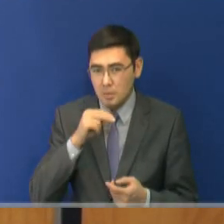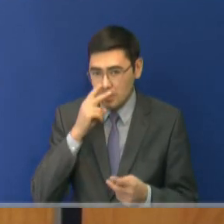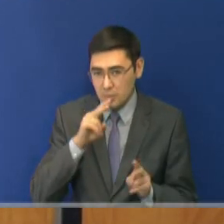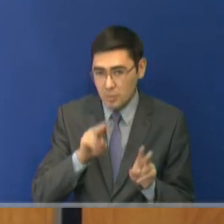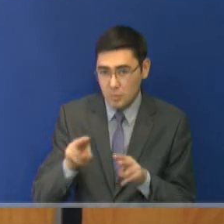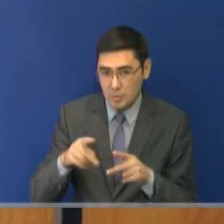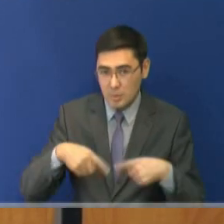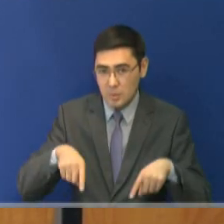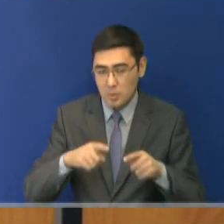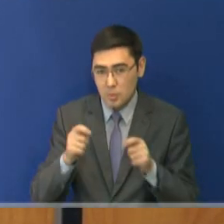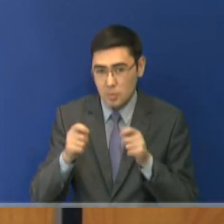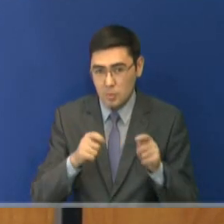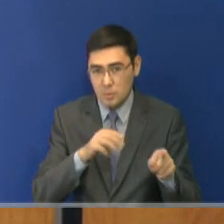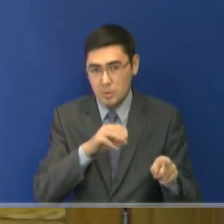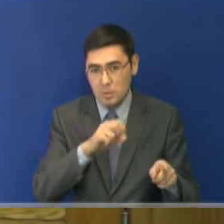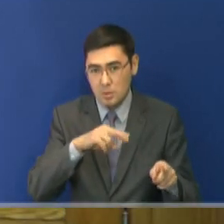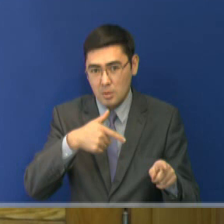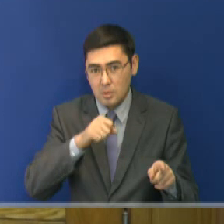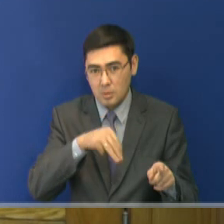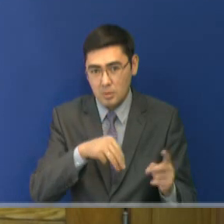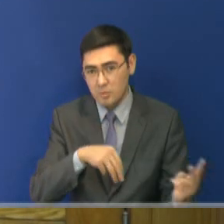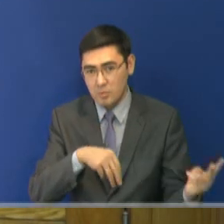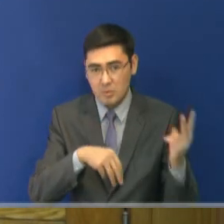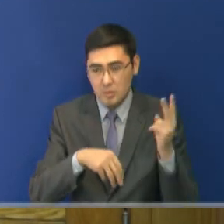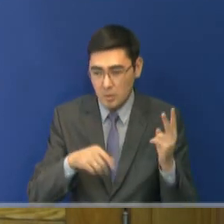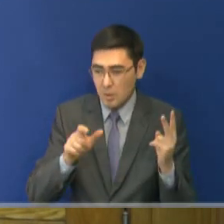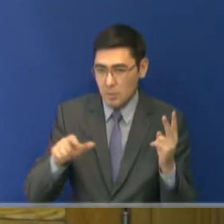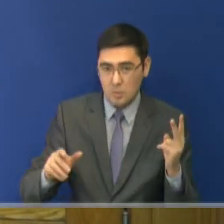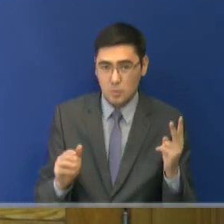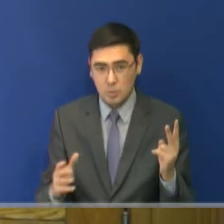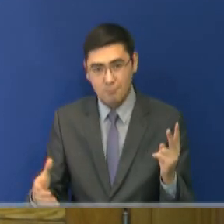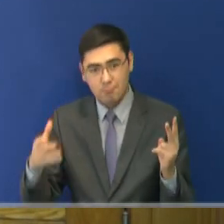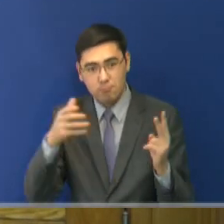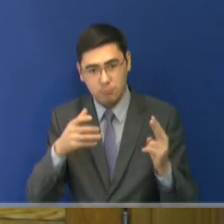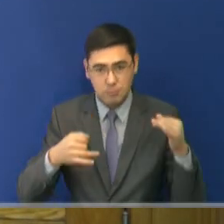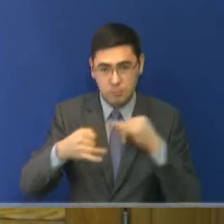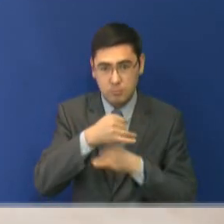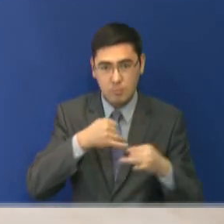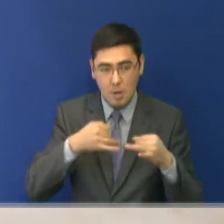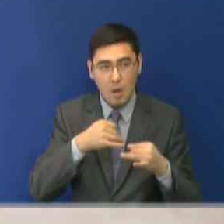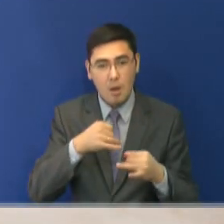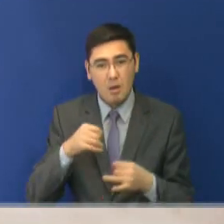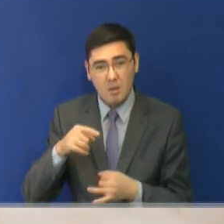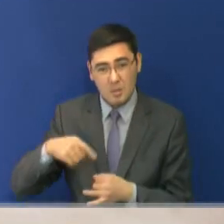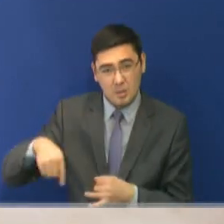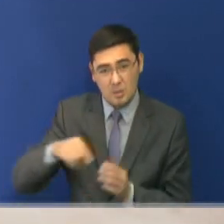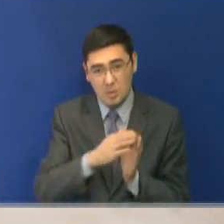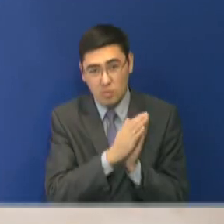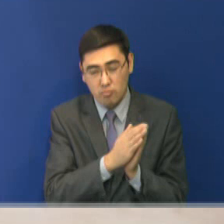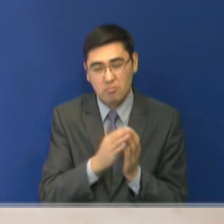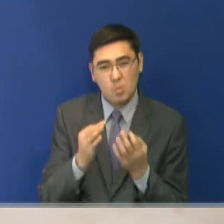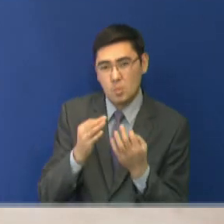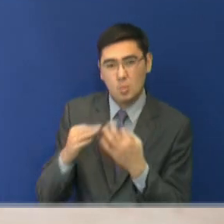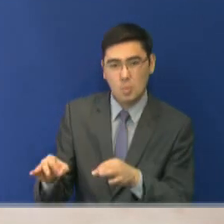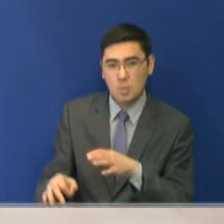Талгатом Тунгушпаевым, где предложили упростить требования к кафе и ресторанам. Однако их требования не были удовлетворены в связи